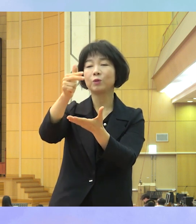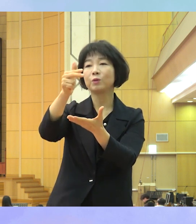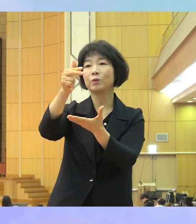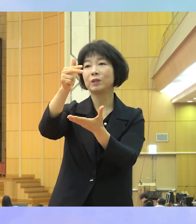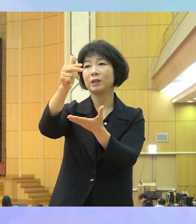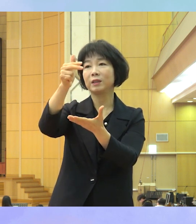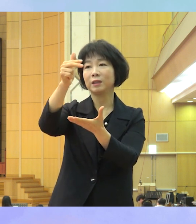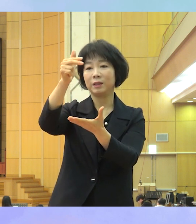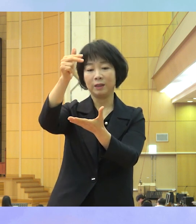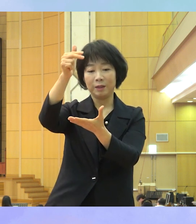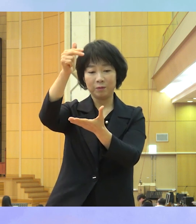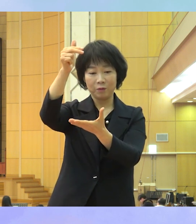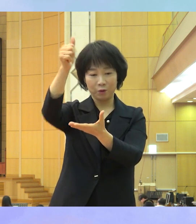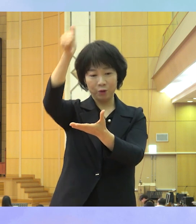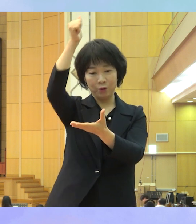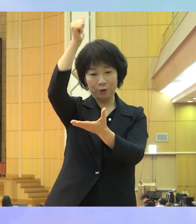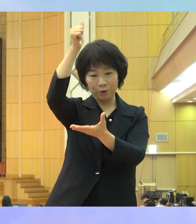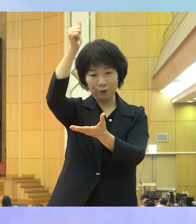않으시는